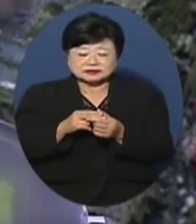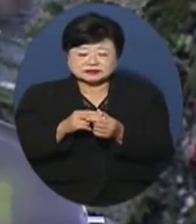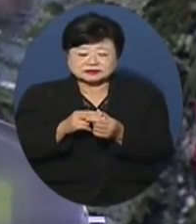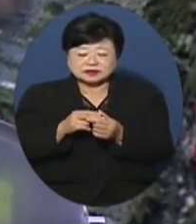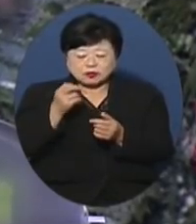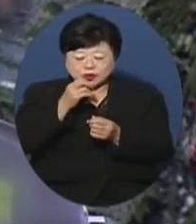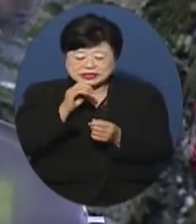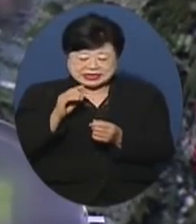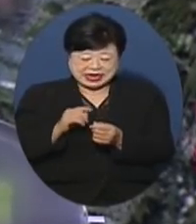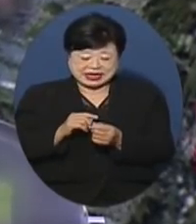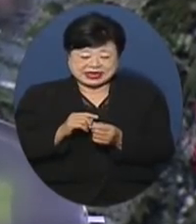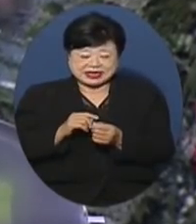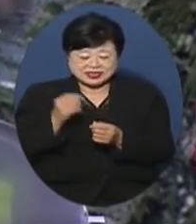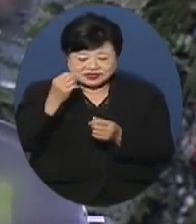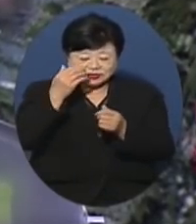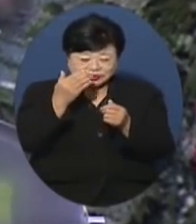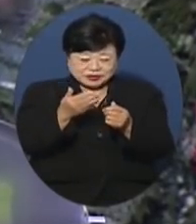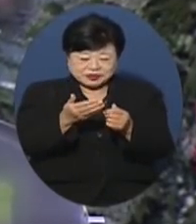보혜사